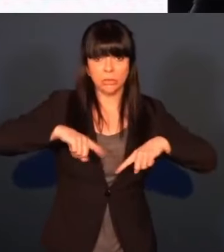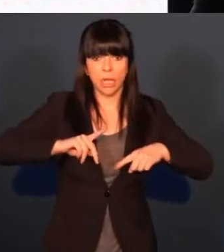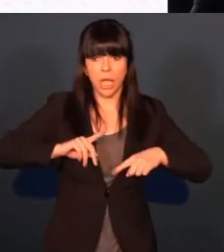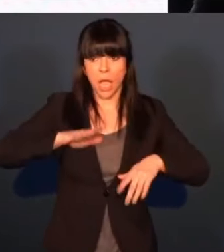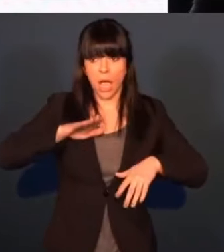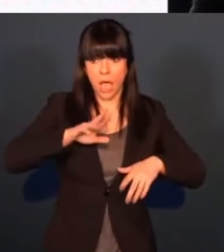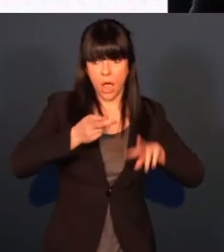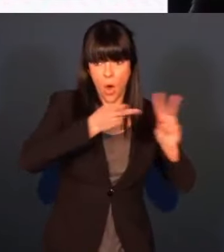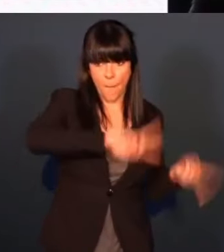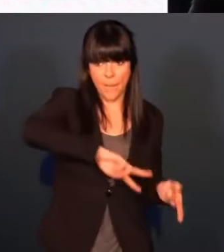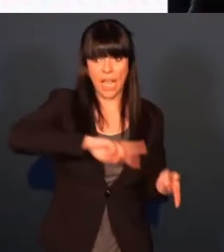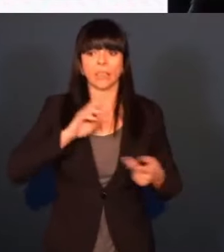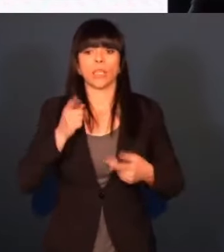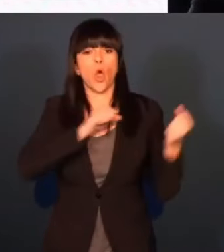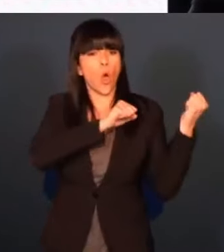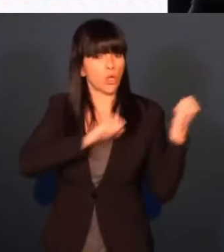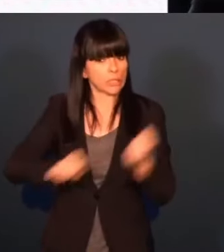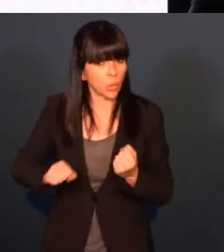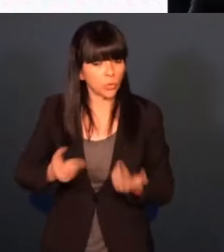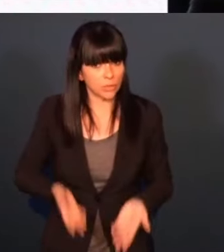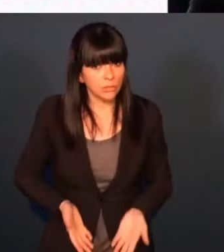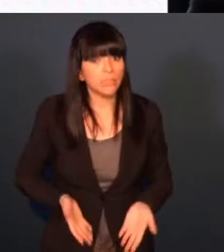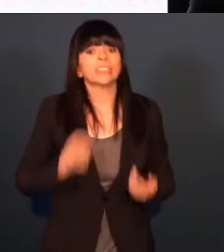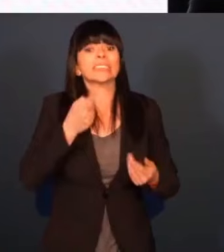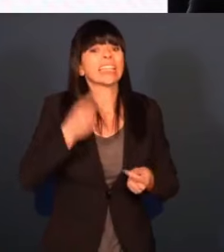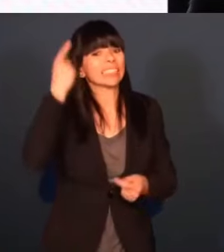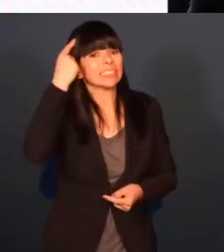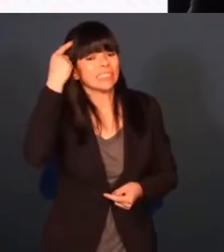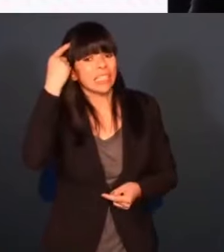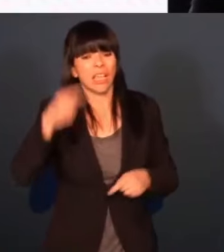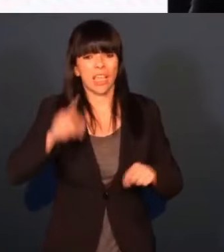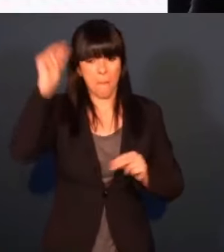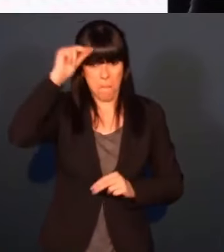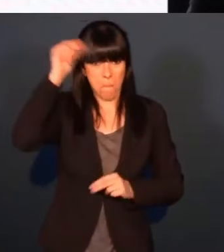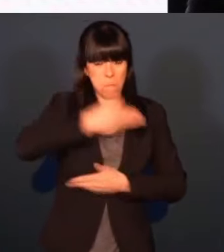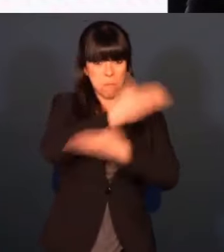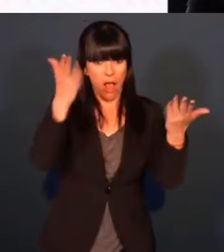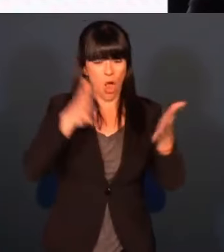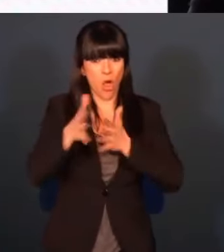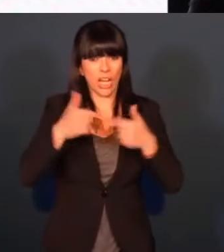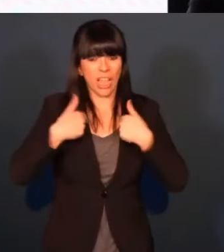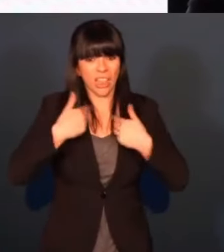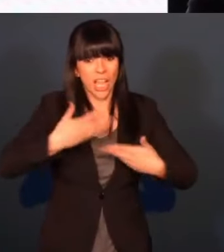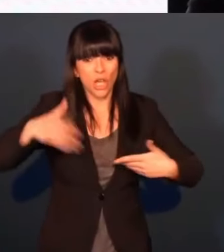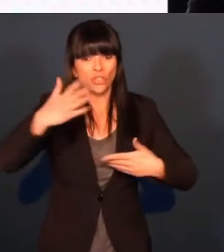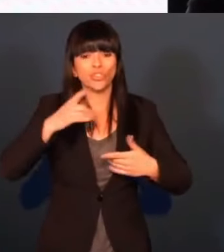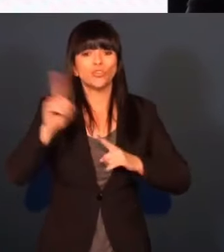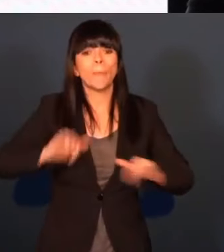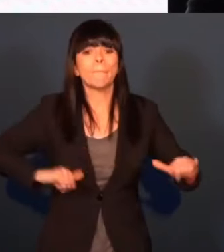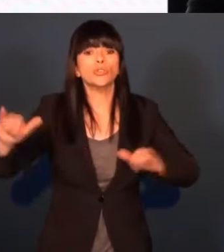които направиха, бяха достатъчно ясни, за да знаят и българите, и нашите международни